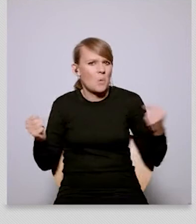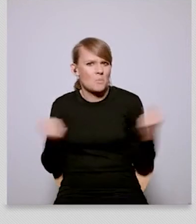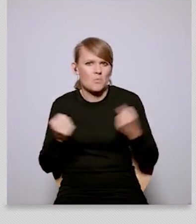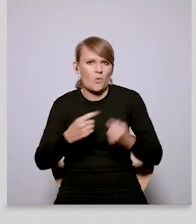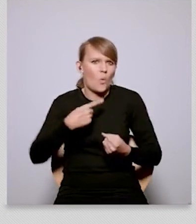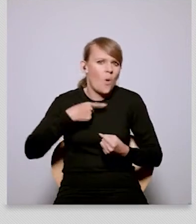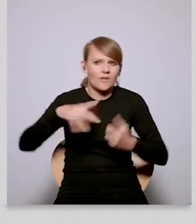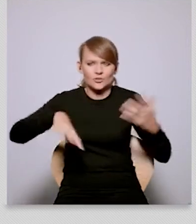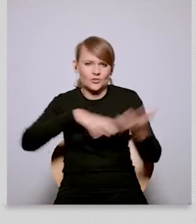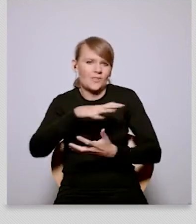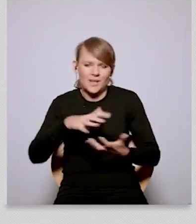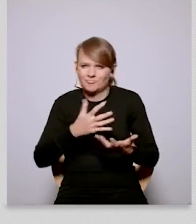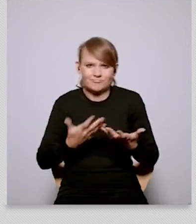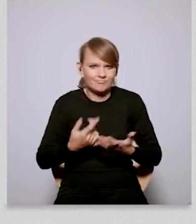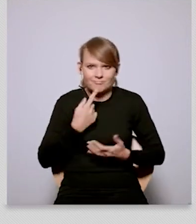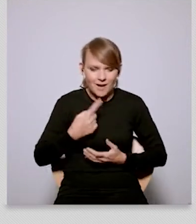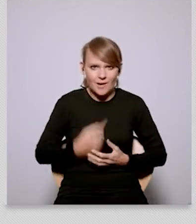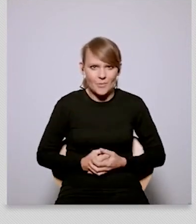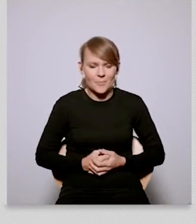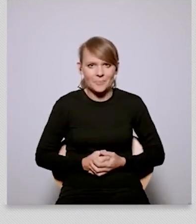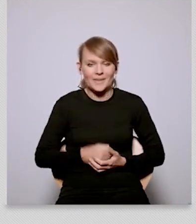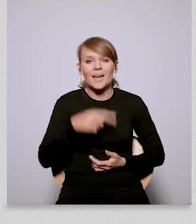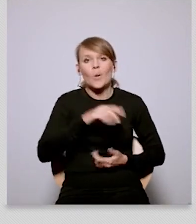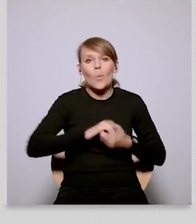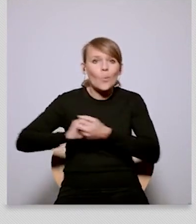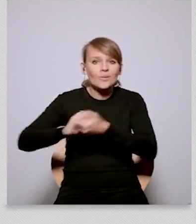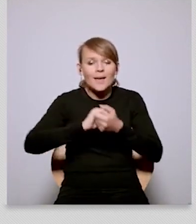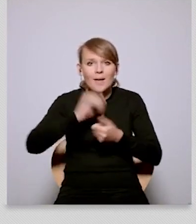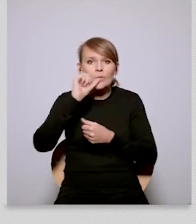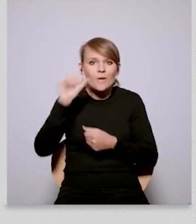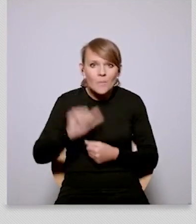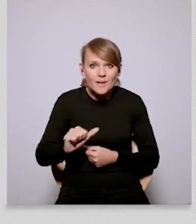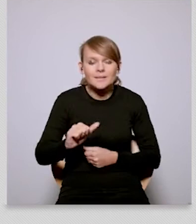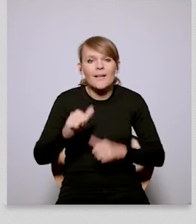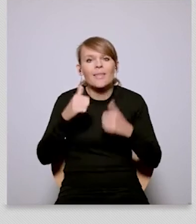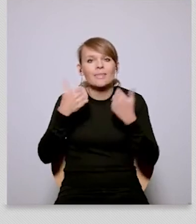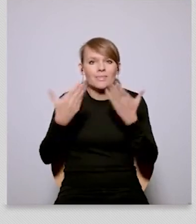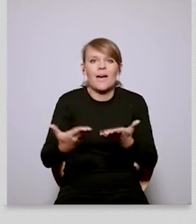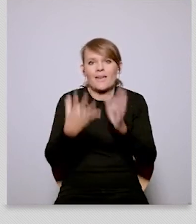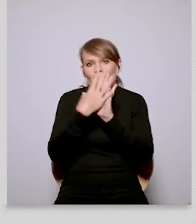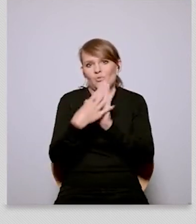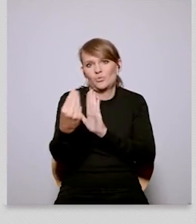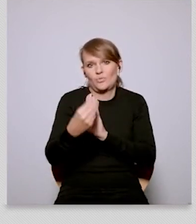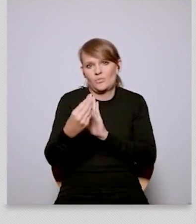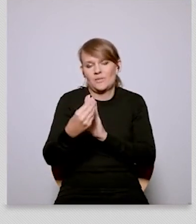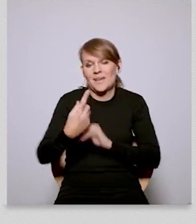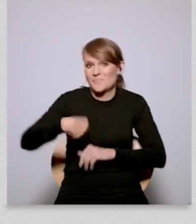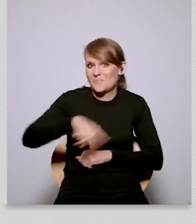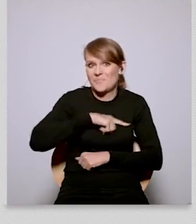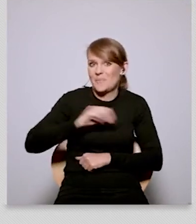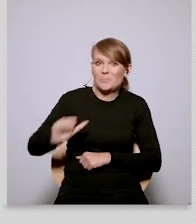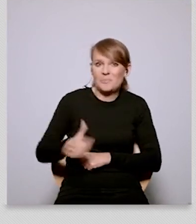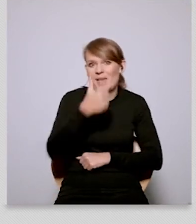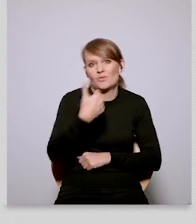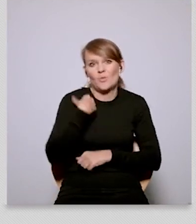globalnej i tutaj Unia Europejska po prostu wyznacza przy daje przykład innym bo my jako pierwsi podjęliśmy tę